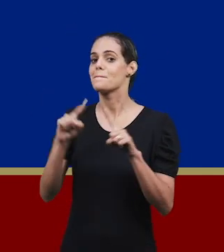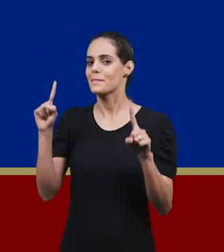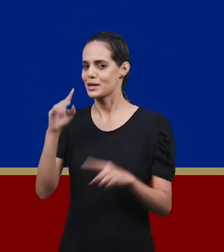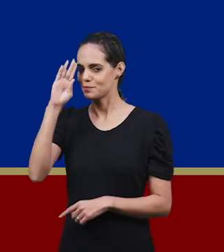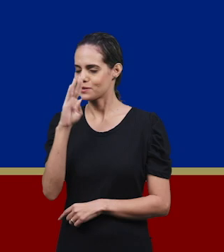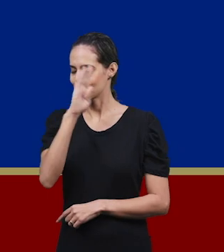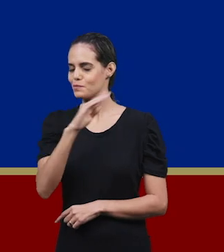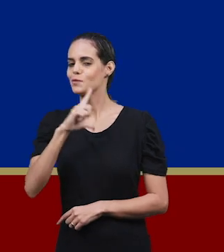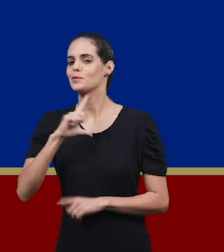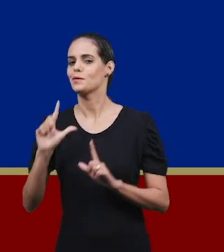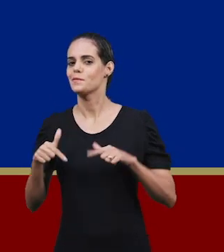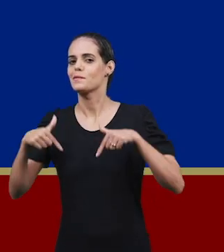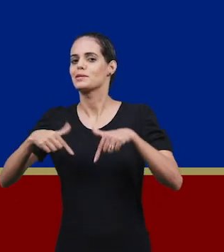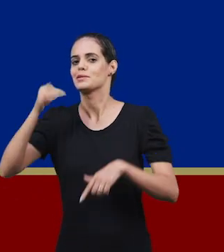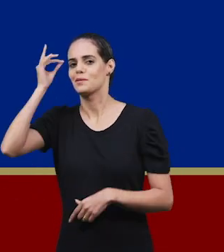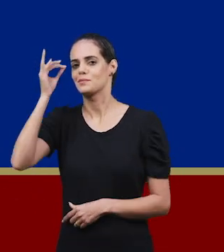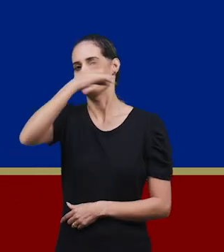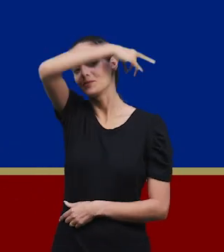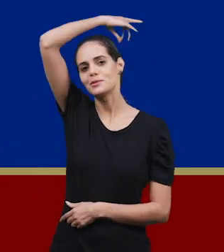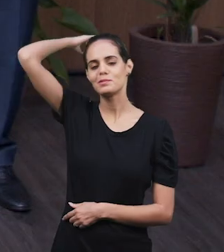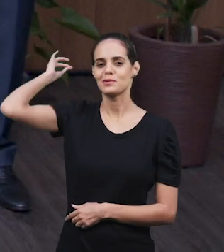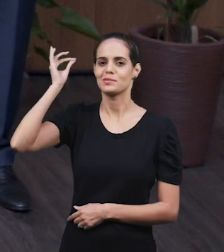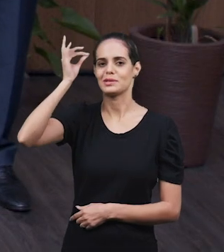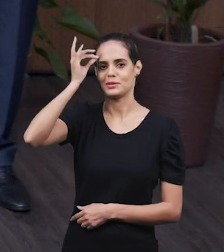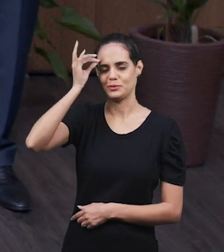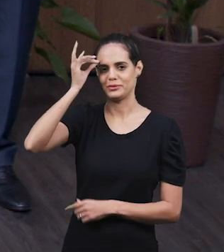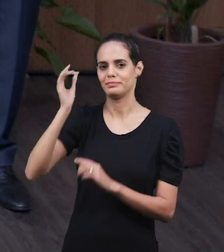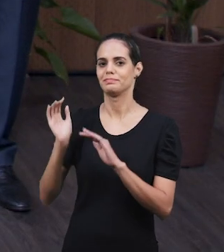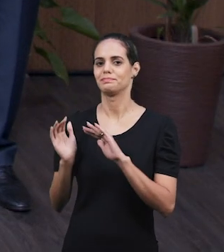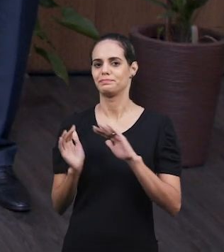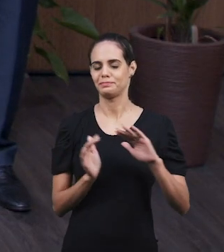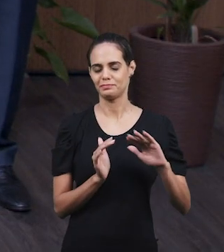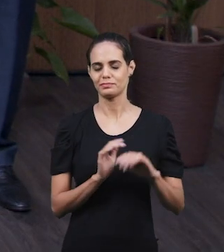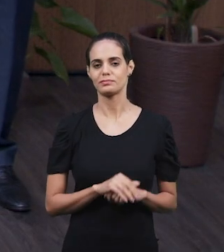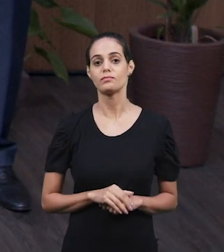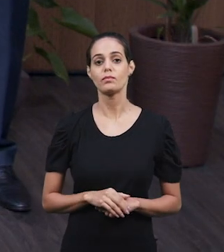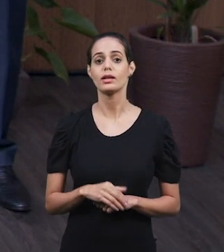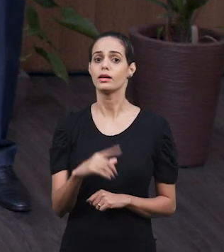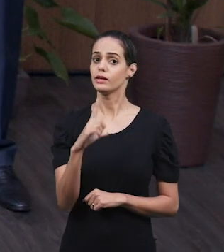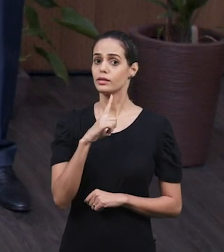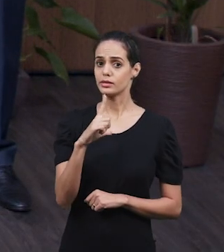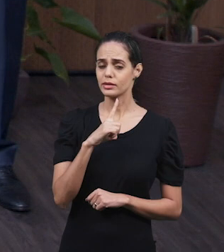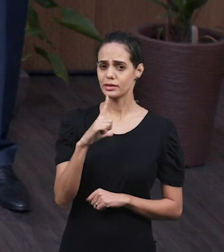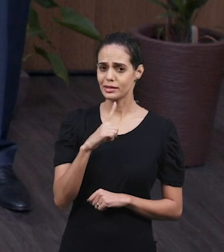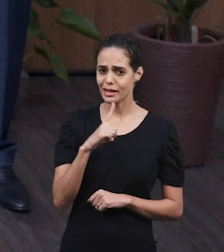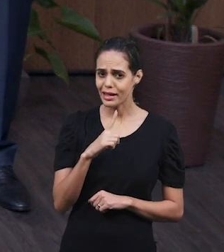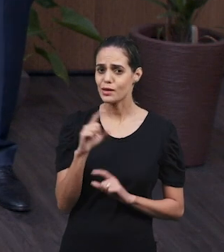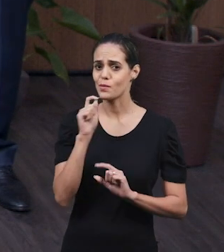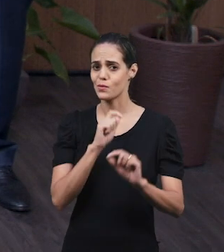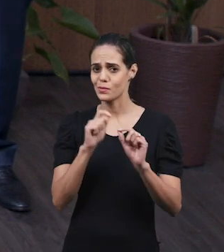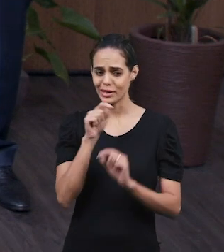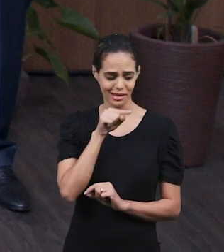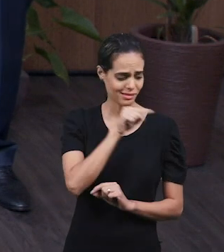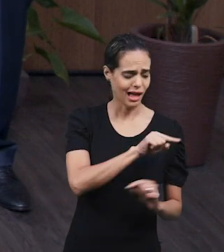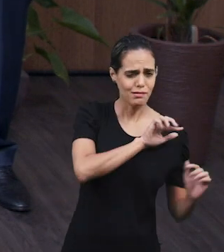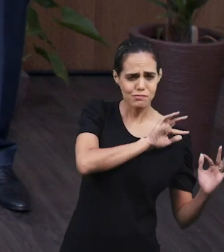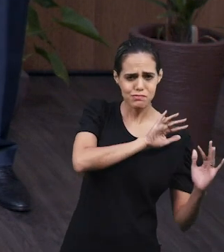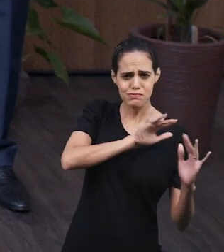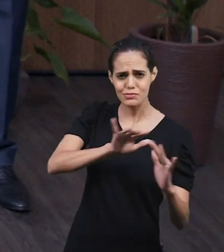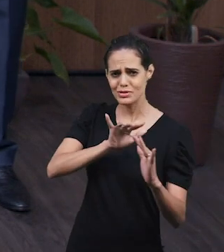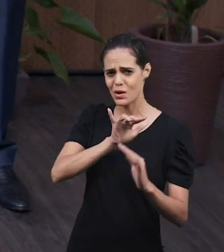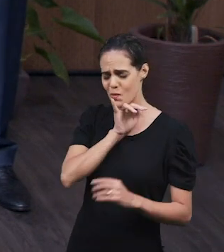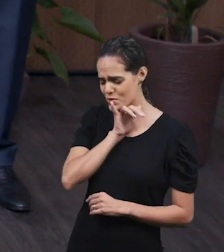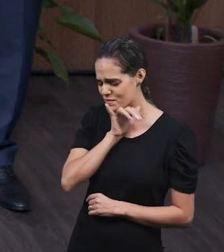Bartimée. Il y a des voix qui viennent de la foule pour déranger le pécheur,